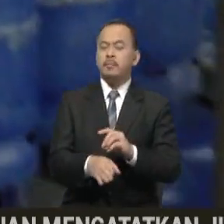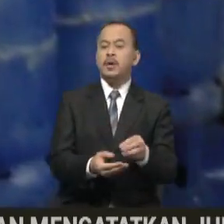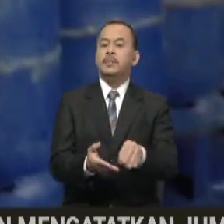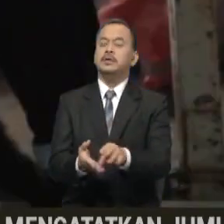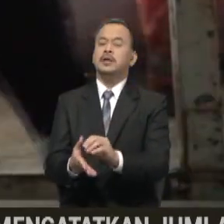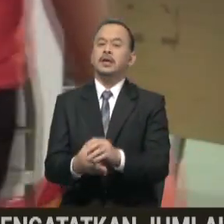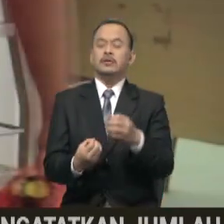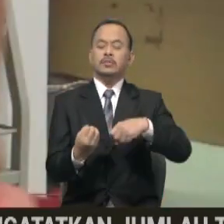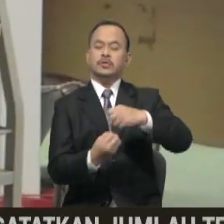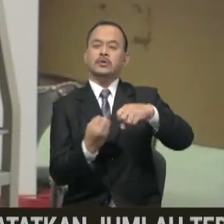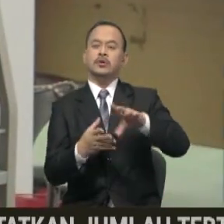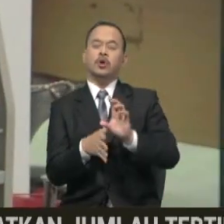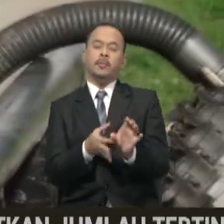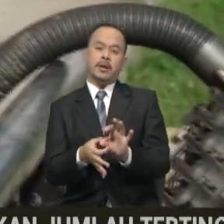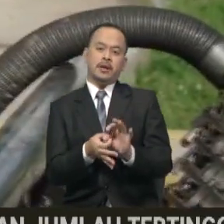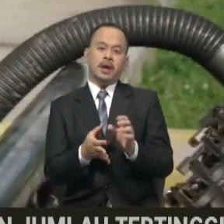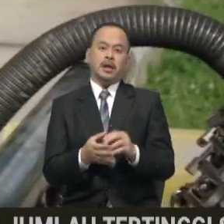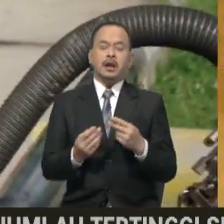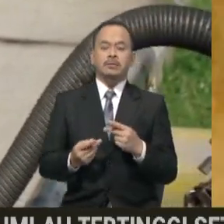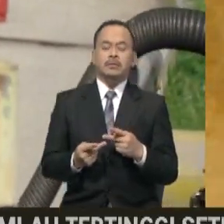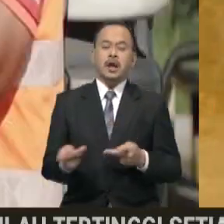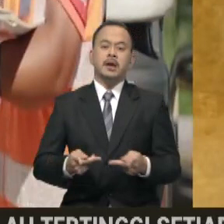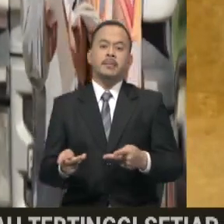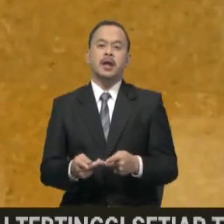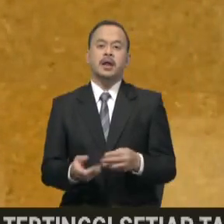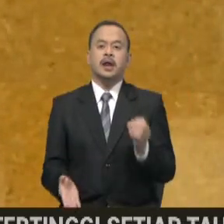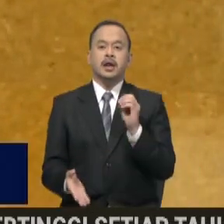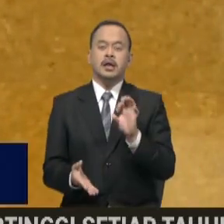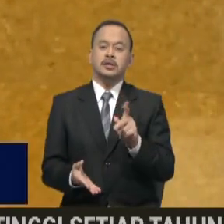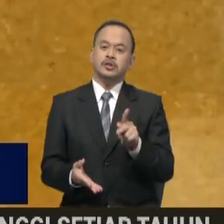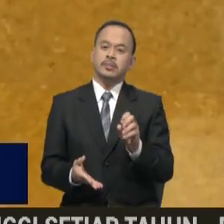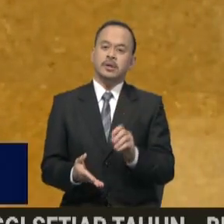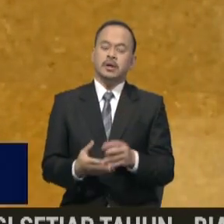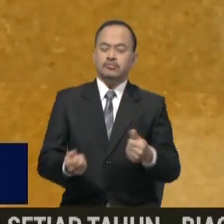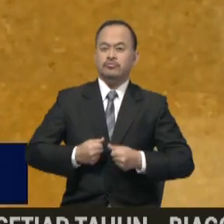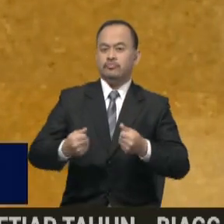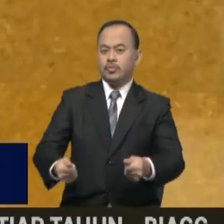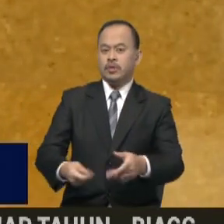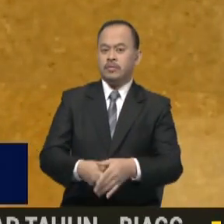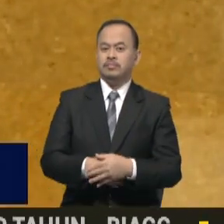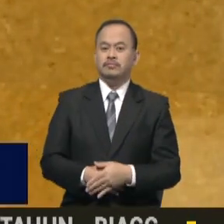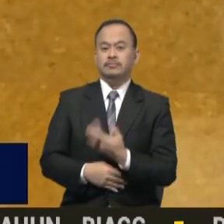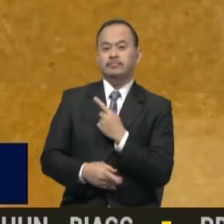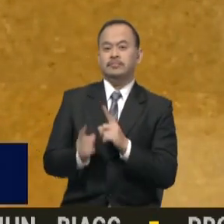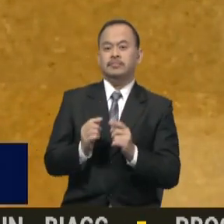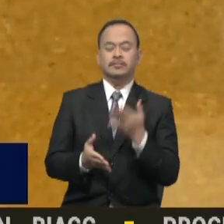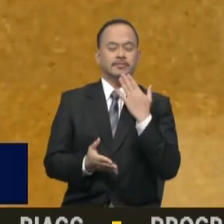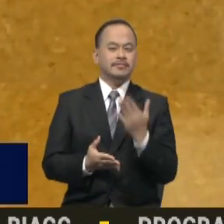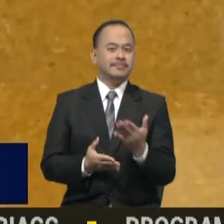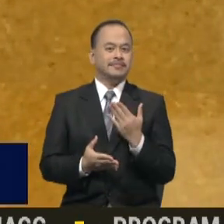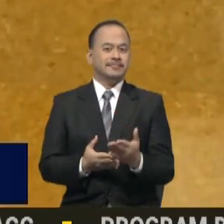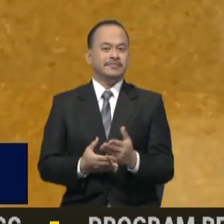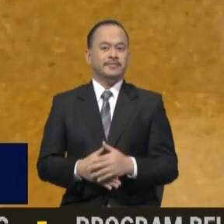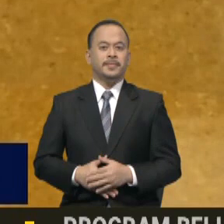tanggungjawab sosial korporat dan perkhidmatan pelanggan menjadi fokus utama anugerah berkenaan. Grateful and thankful